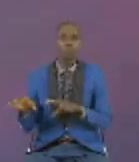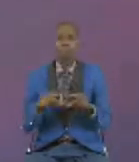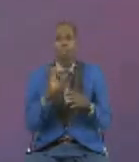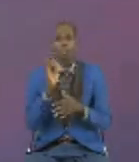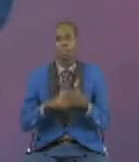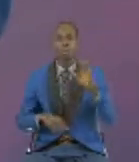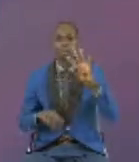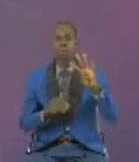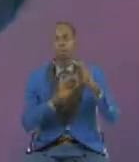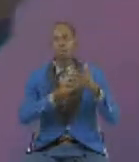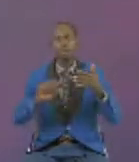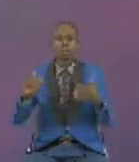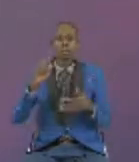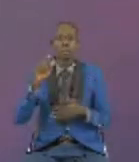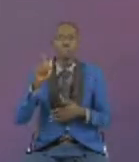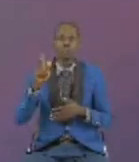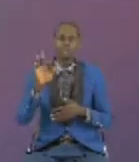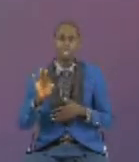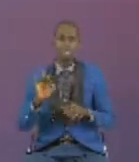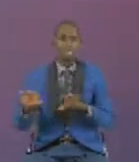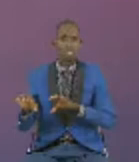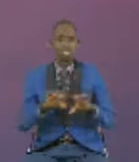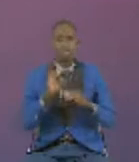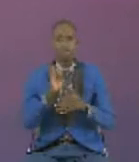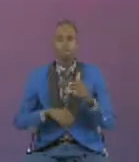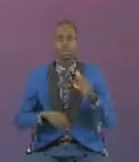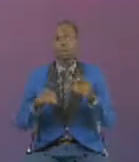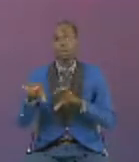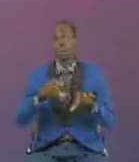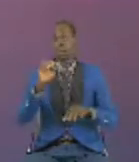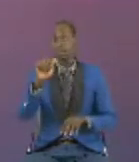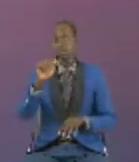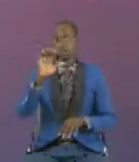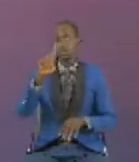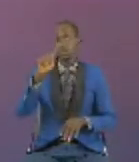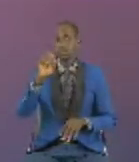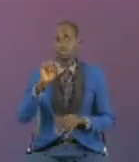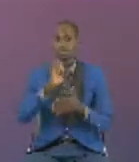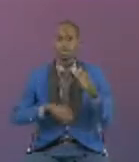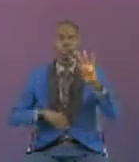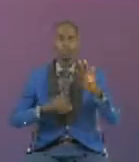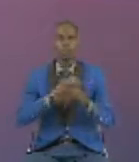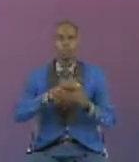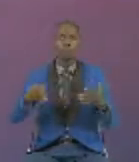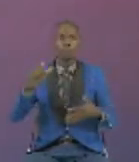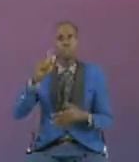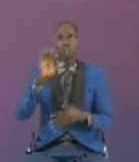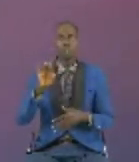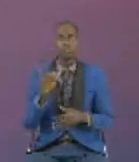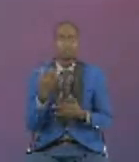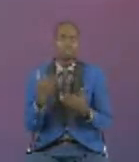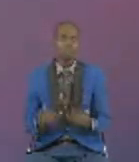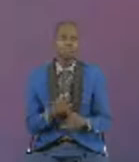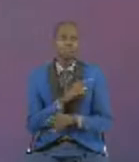verset 29. Actes des Apôtres, chapitre 4, verset 29. « Et maintenant, Seigneur, vois leur menace